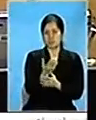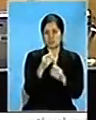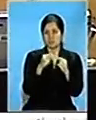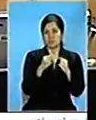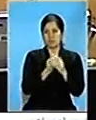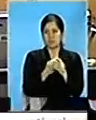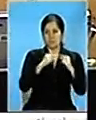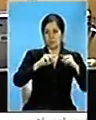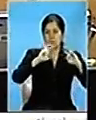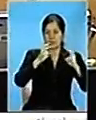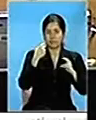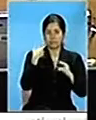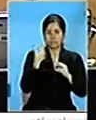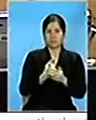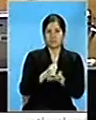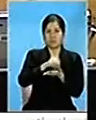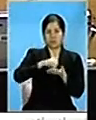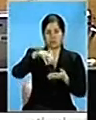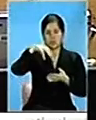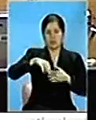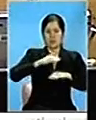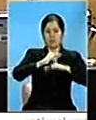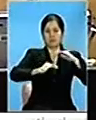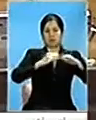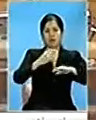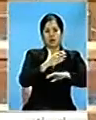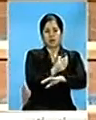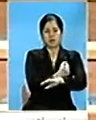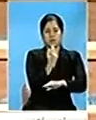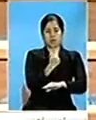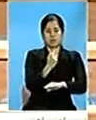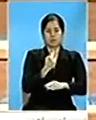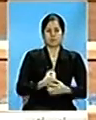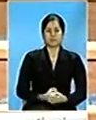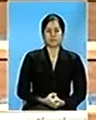การพอแล้วครับเราพัฒนาการเมืองพ อท่านประธานครับ